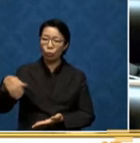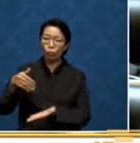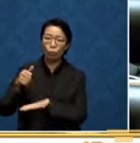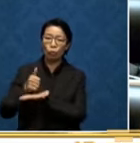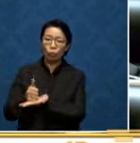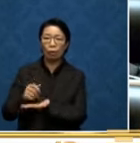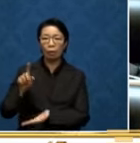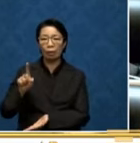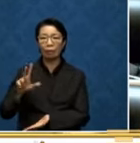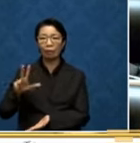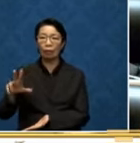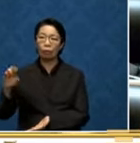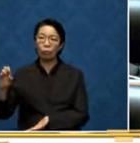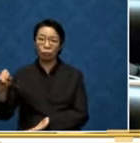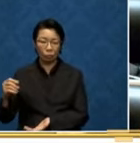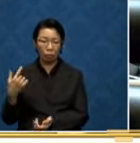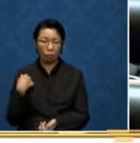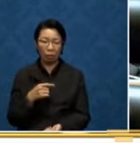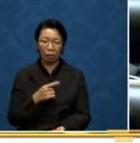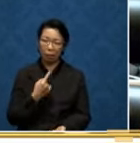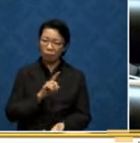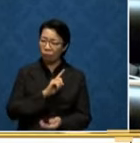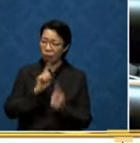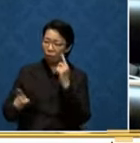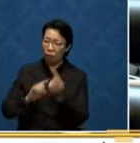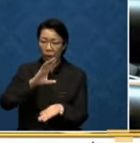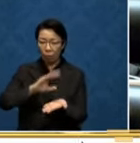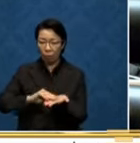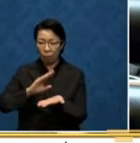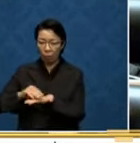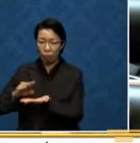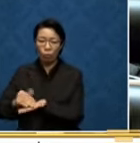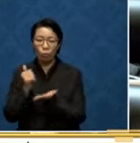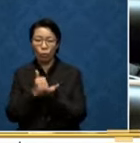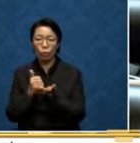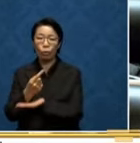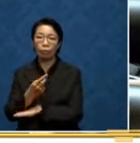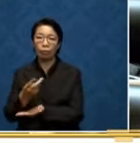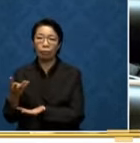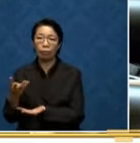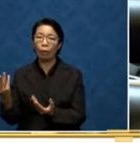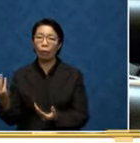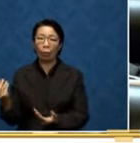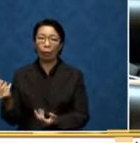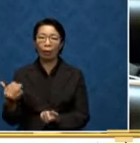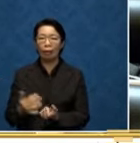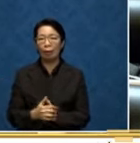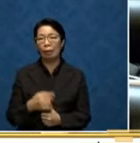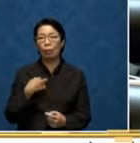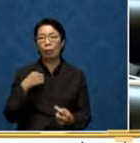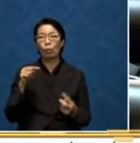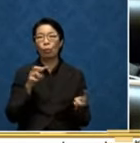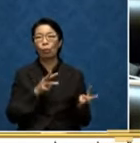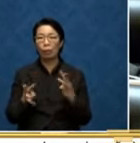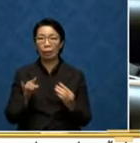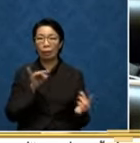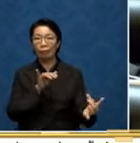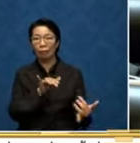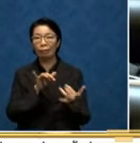ได้มีการรับเคสไปเท่าไหร่อย่างไรนะครับแล้วก็รวมถึงประสิทธิภาพของการสื่อสารนะครับให้ผู้ที่ถูกกระ